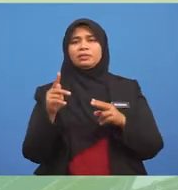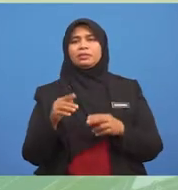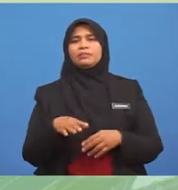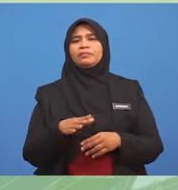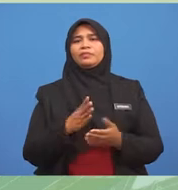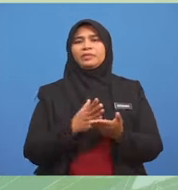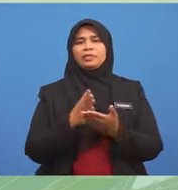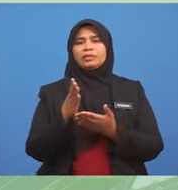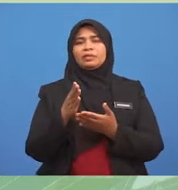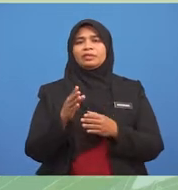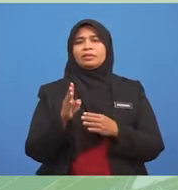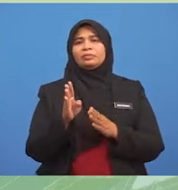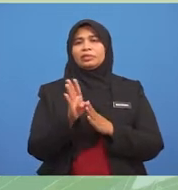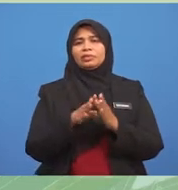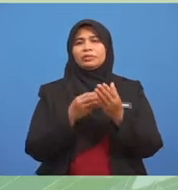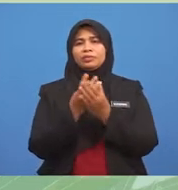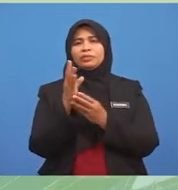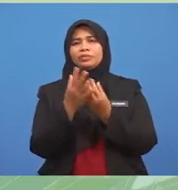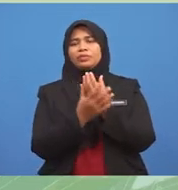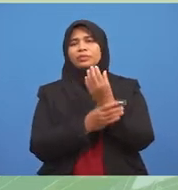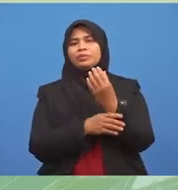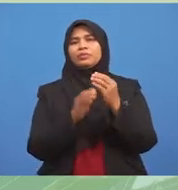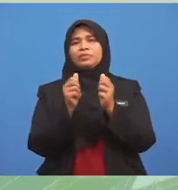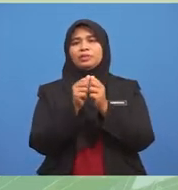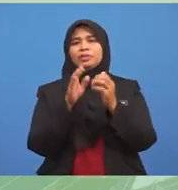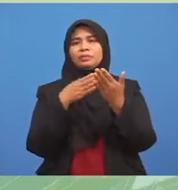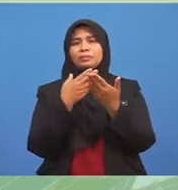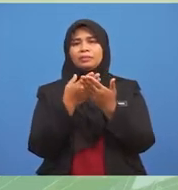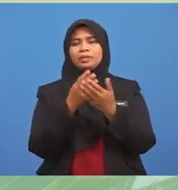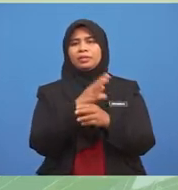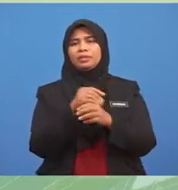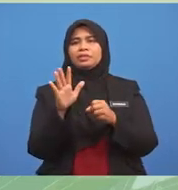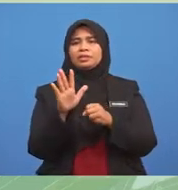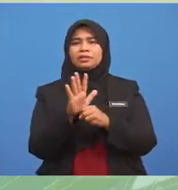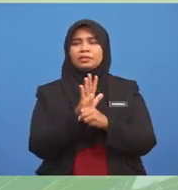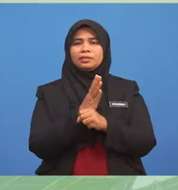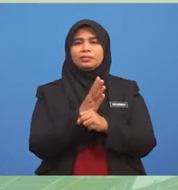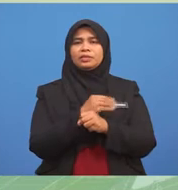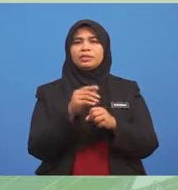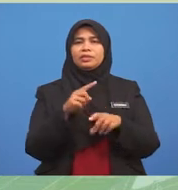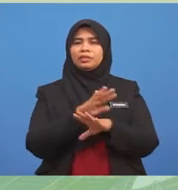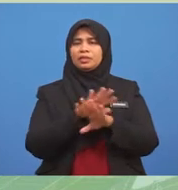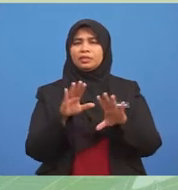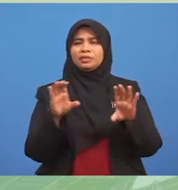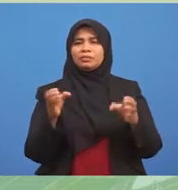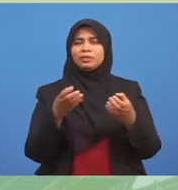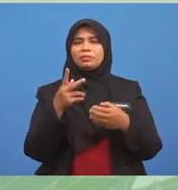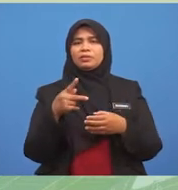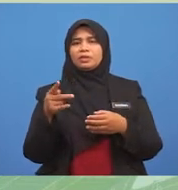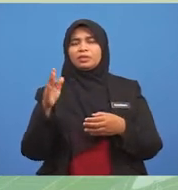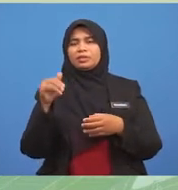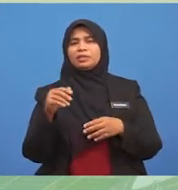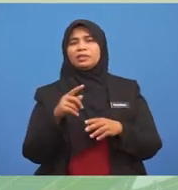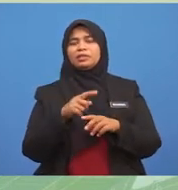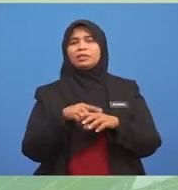Seterusnya, semasa berwuduk, berwuduklah dengan baik dan sempurna serta tidak melakukan perkara-perkara yang